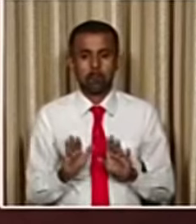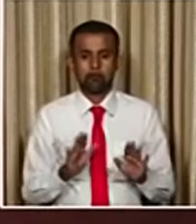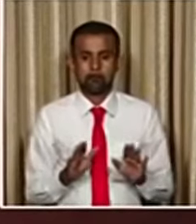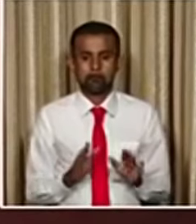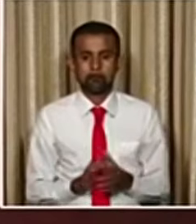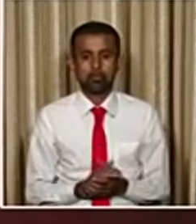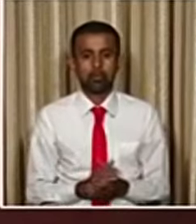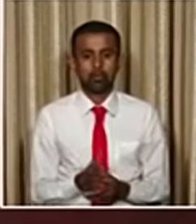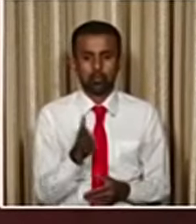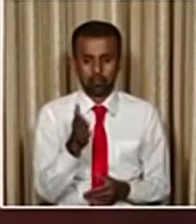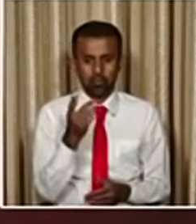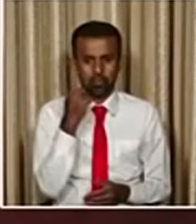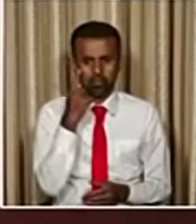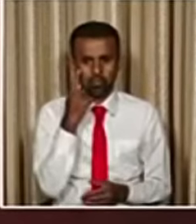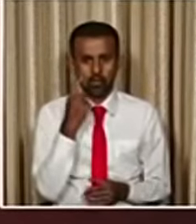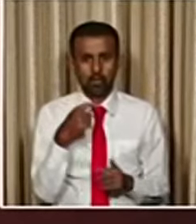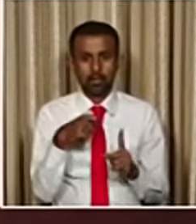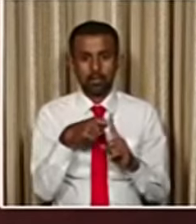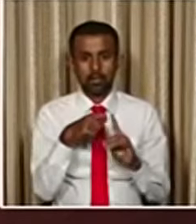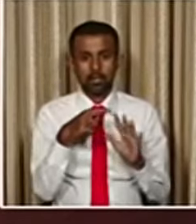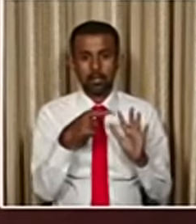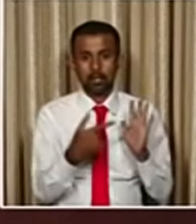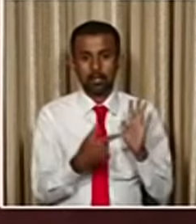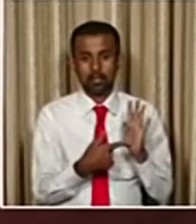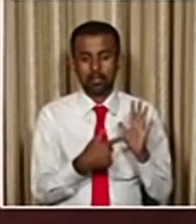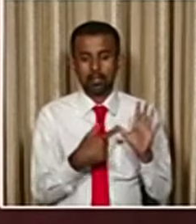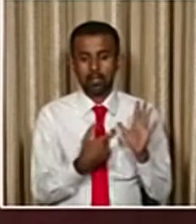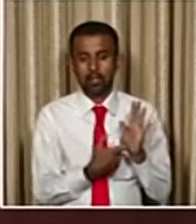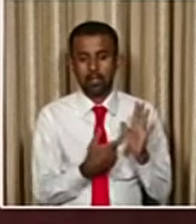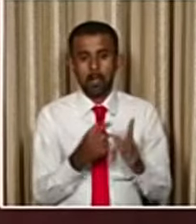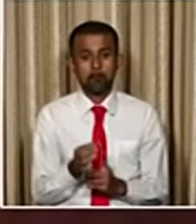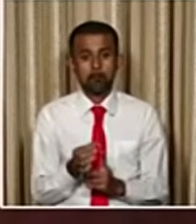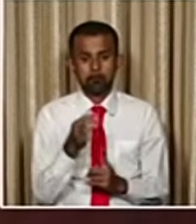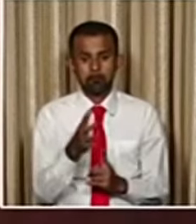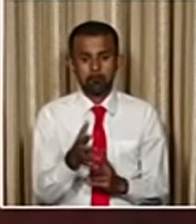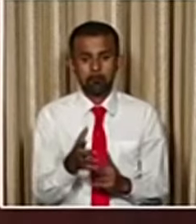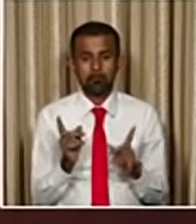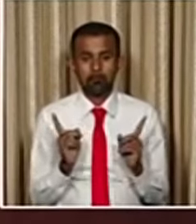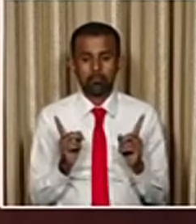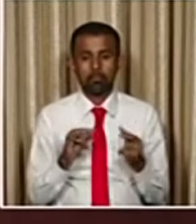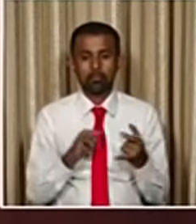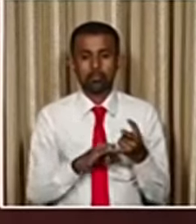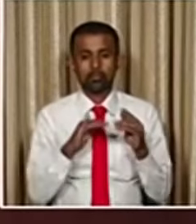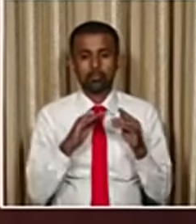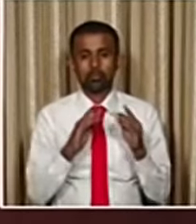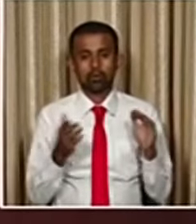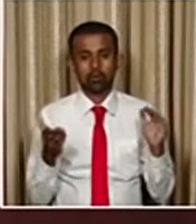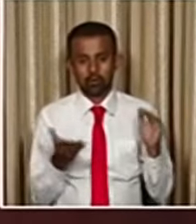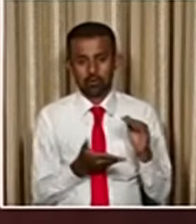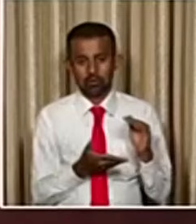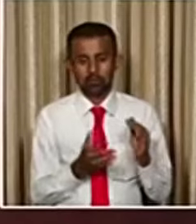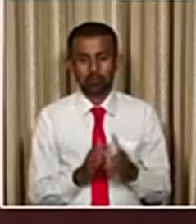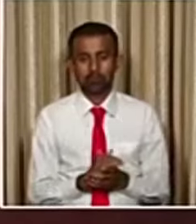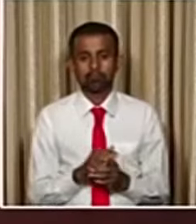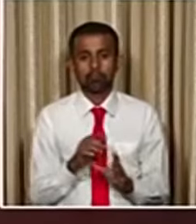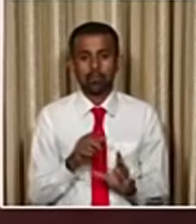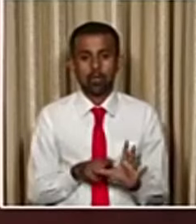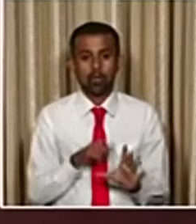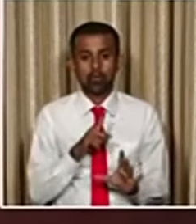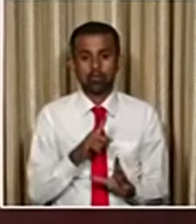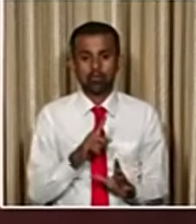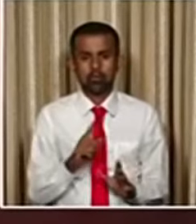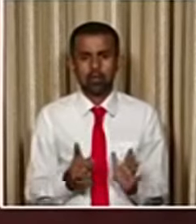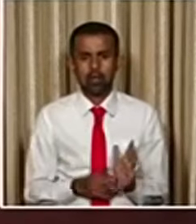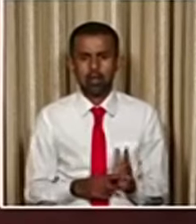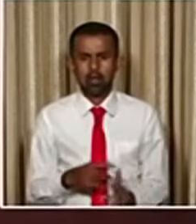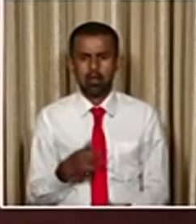කරන ඇත්තසම ඔබතුමාලා දන්නවනම් කෙත්තාරම ග්‍රවුන්ඩ් එකක් තියෙන්නේ. එහෙම නැත්නම් ආර් ප්‍රේමදාස ක්‍රීඩාංගනයේ තියෙන්නේ සුගතදාස යටතේ. හැබැයි අවුරුද්දටම හම්බ වෙන්නේ